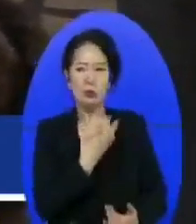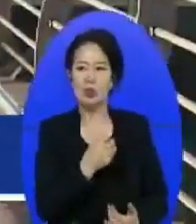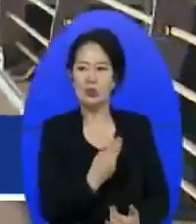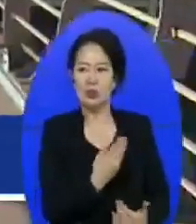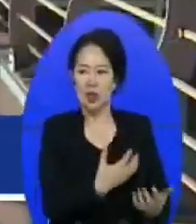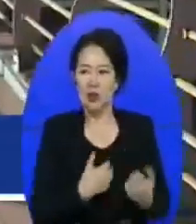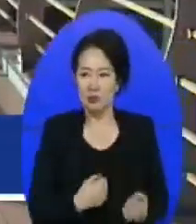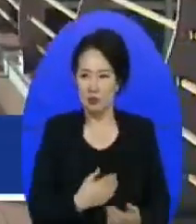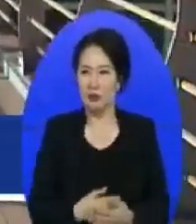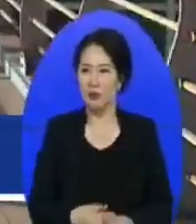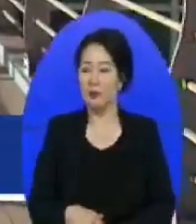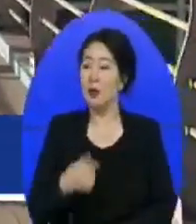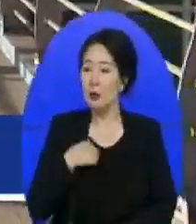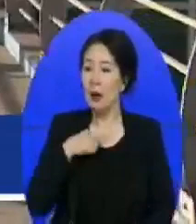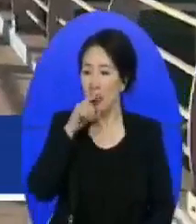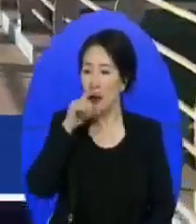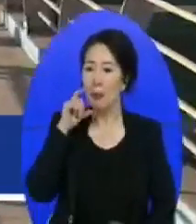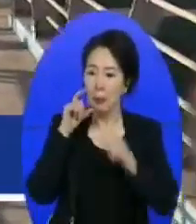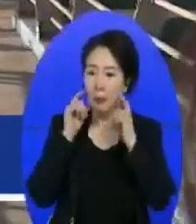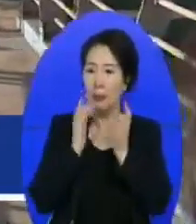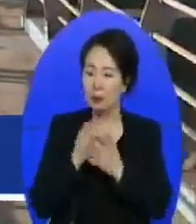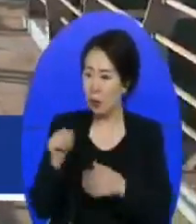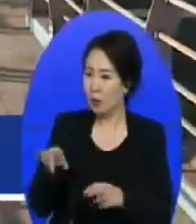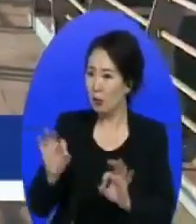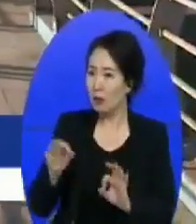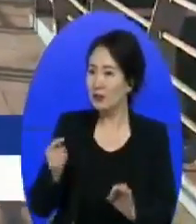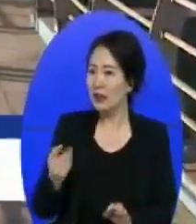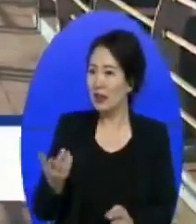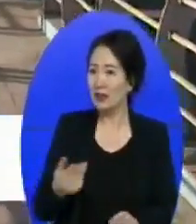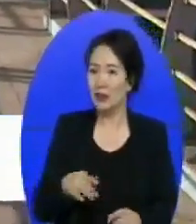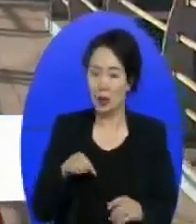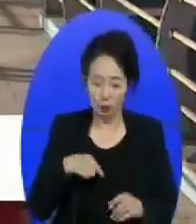гал эргэлч. Зүүж байгаа. Ер нь зүүж байгаа. Одоо яг зүгүүн.